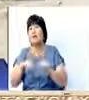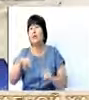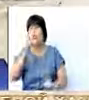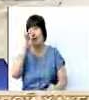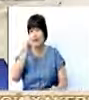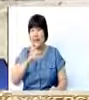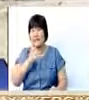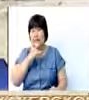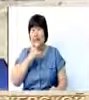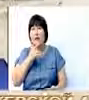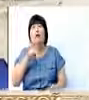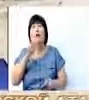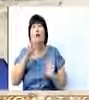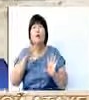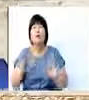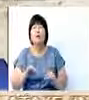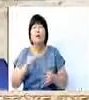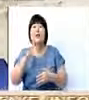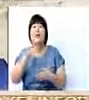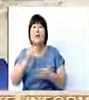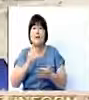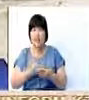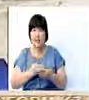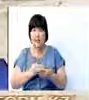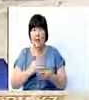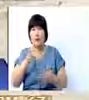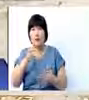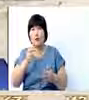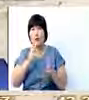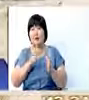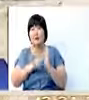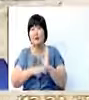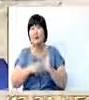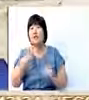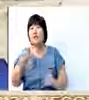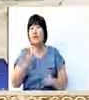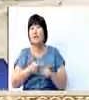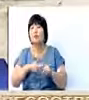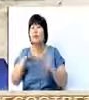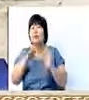Казахстан. По программе 508 часов обучения, из них